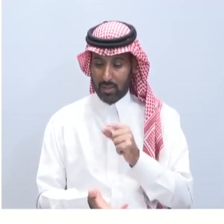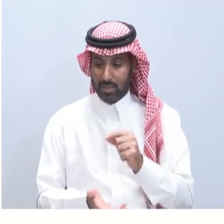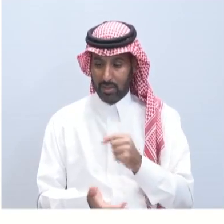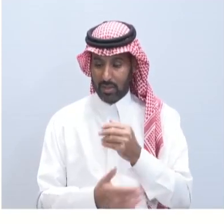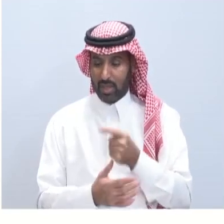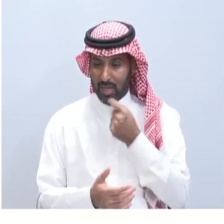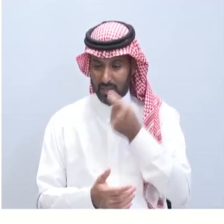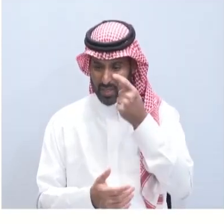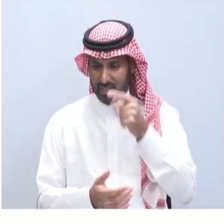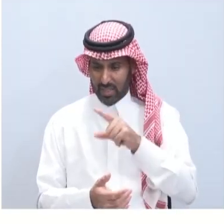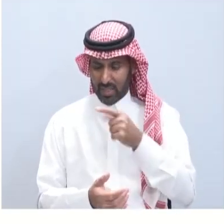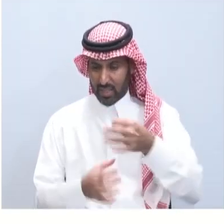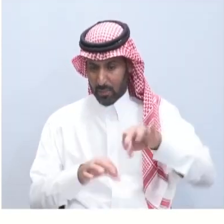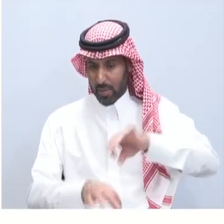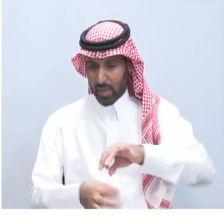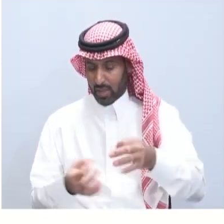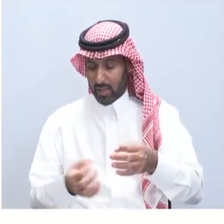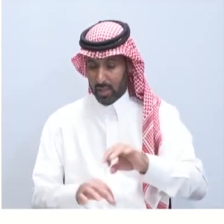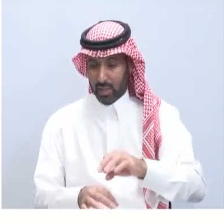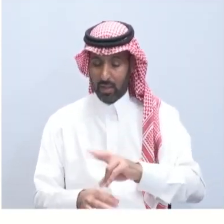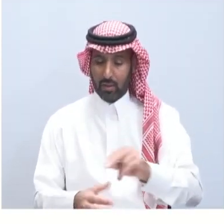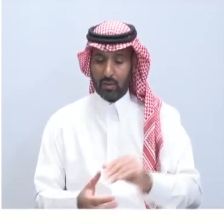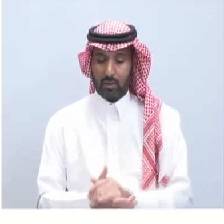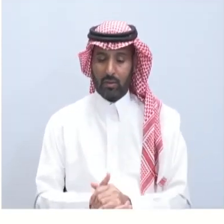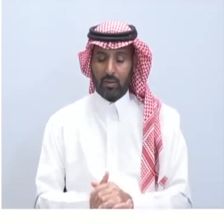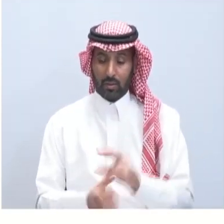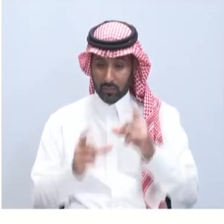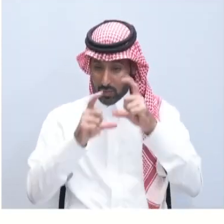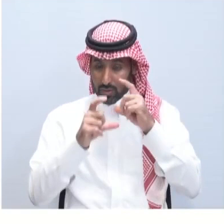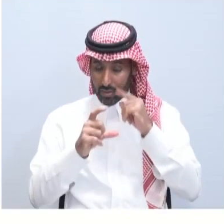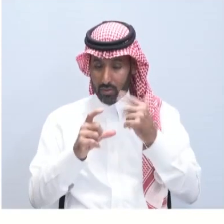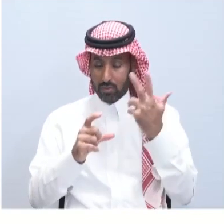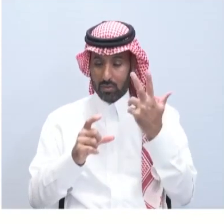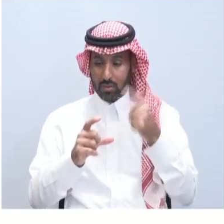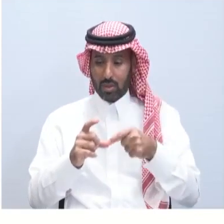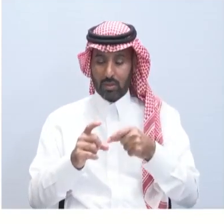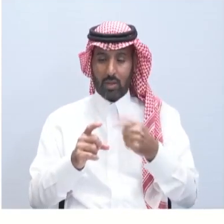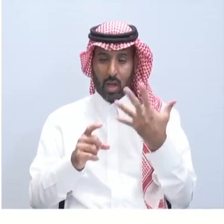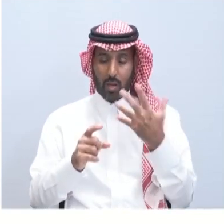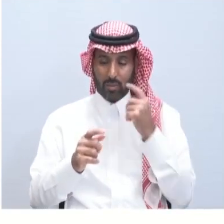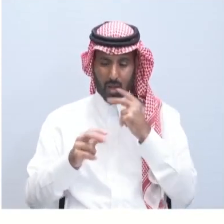الكيميائيه كما هو واضح معنا في الشكل 19/5 عمليه تعدين